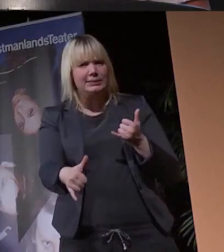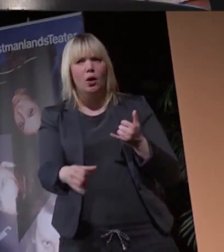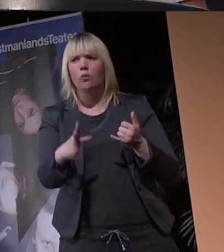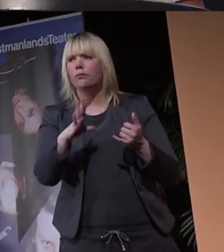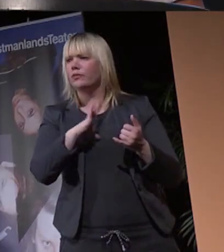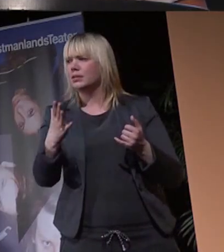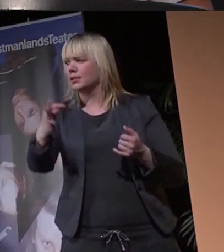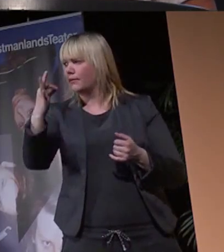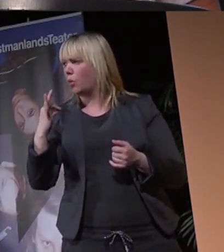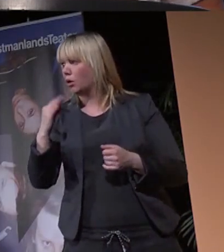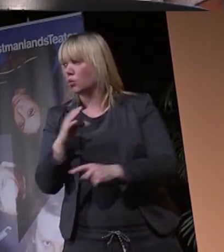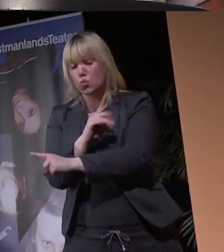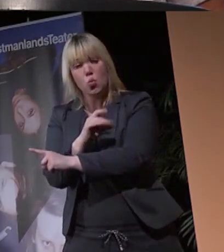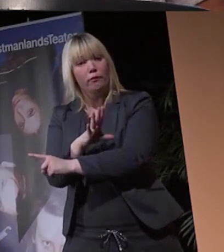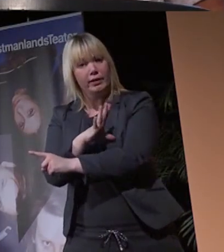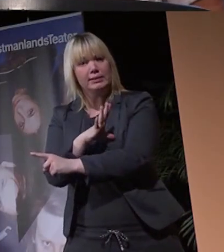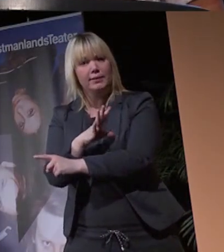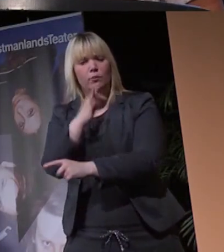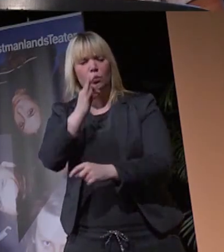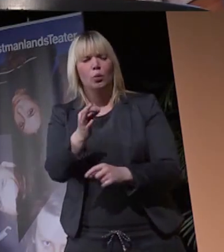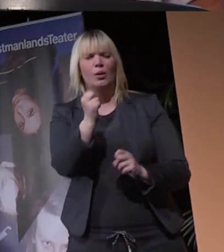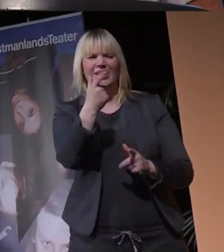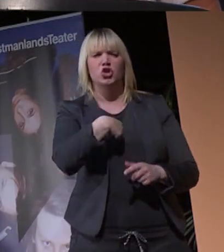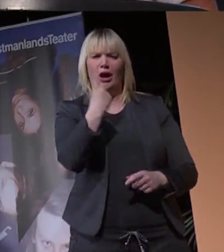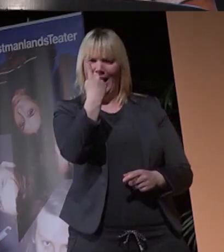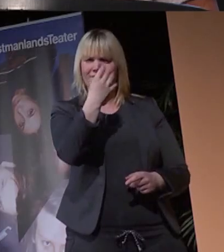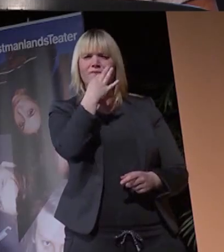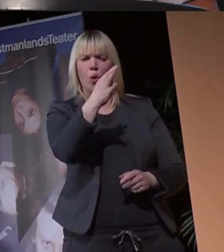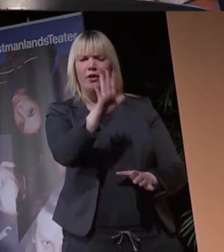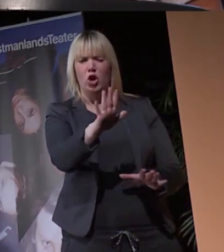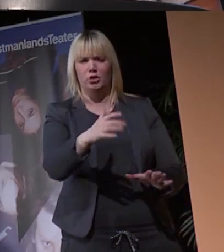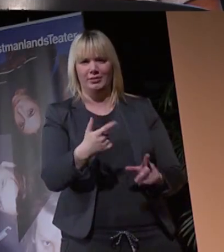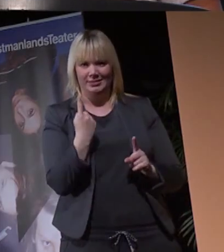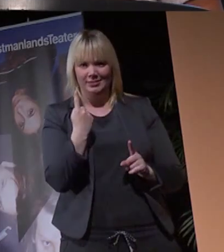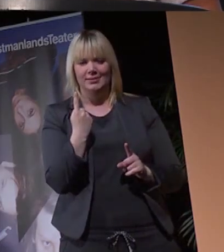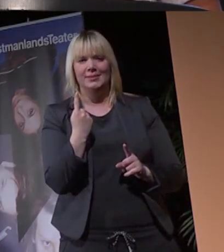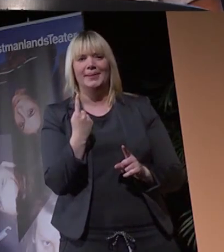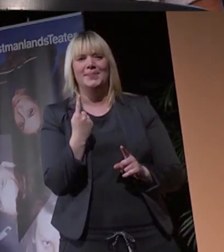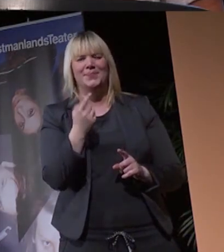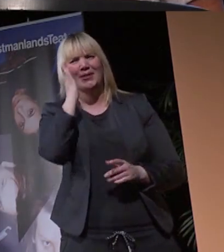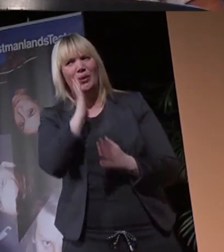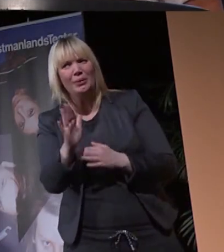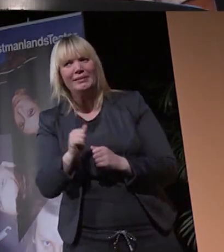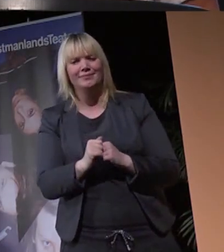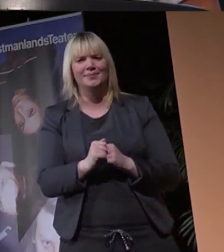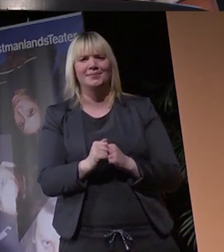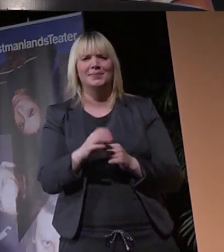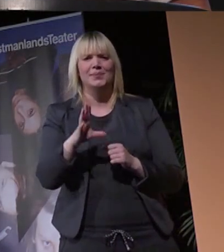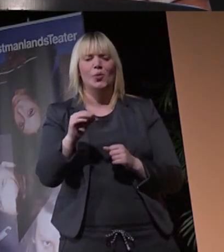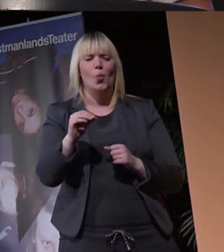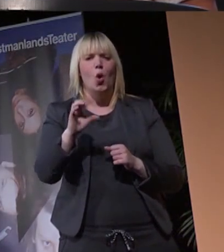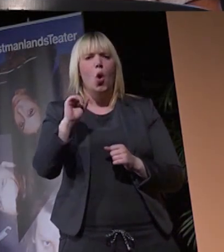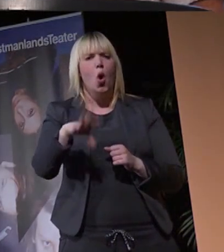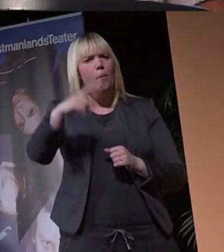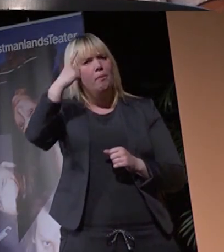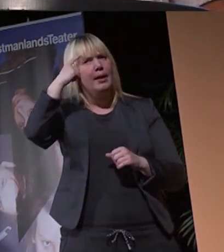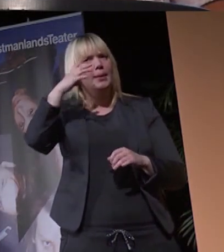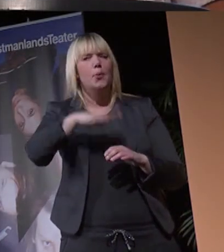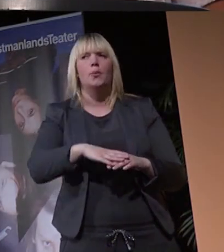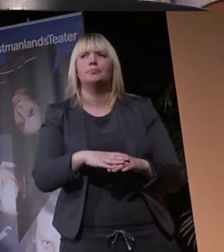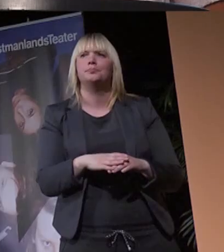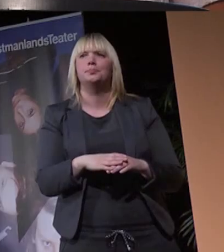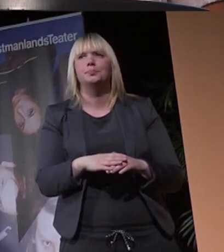sedan, så är det ju någonting som jag och mitt departement har bevakning på. Och nu i den pågående budgetprocessen inför